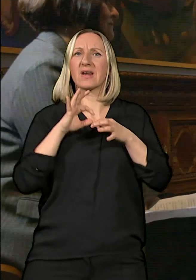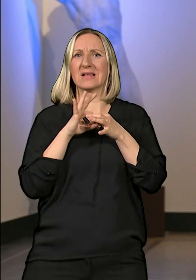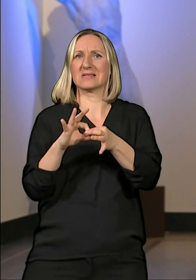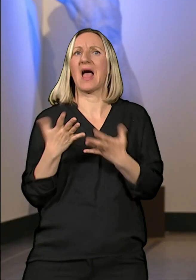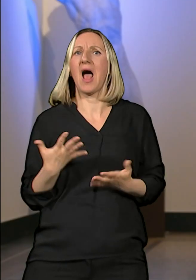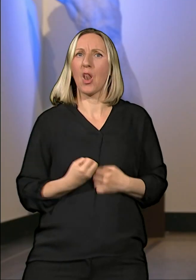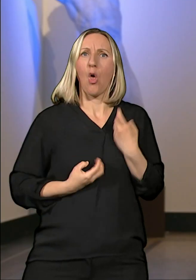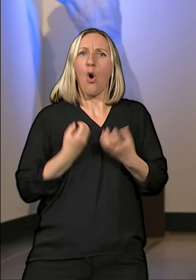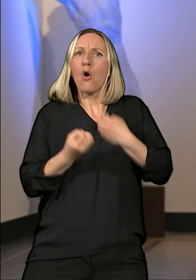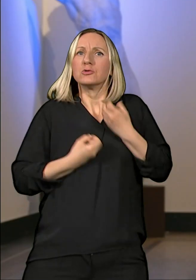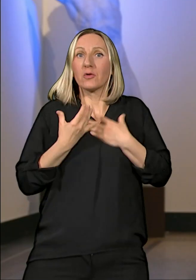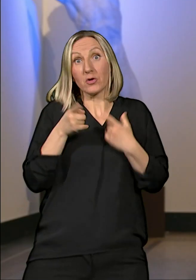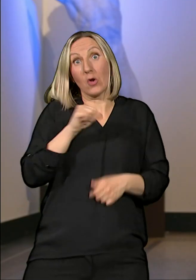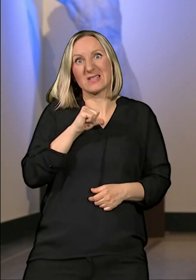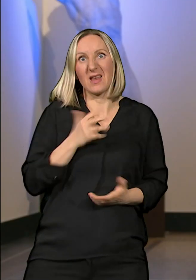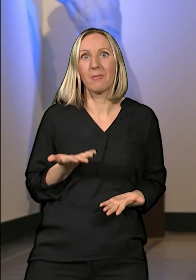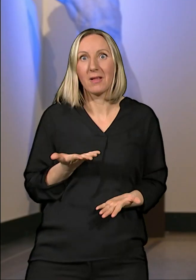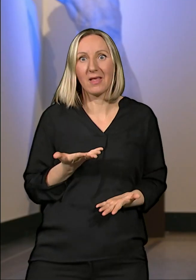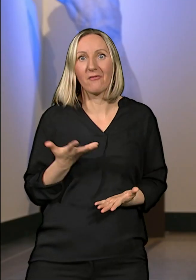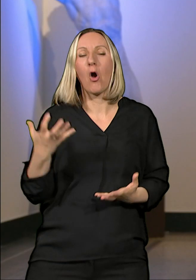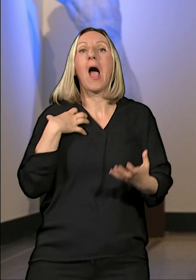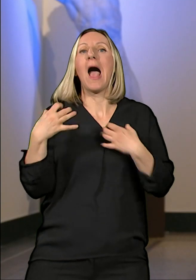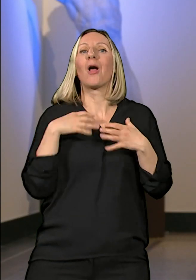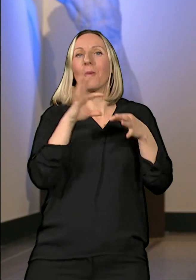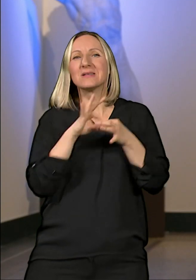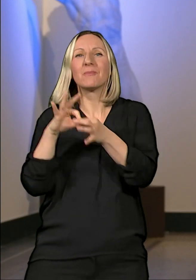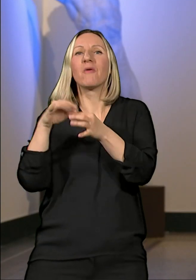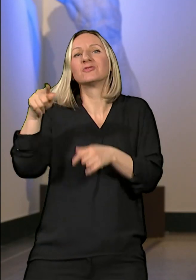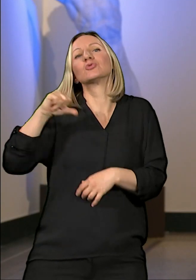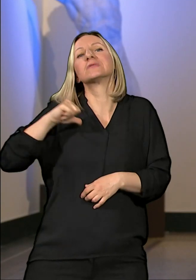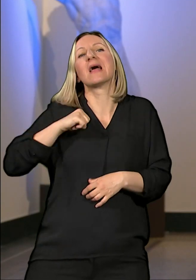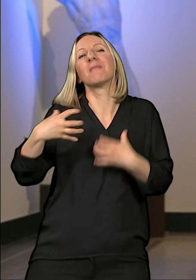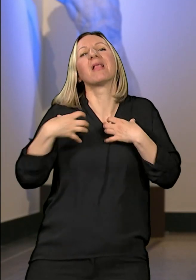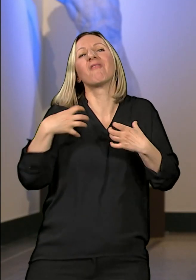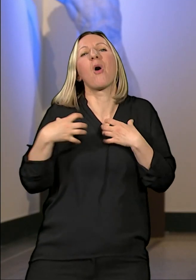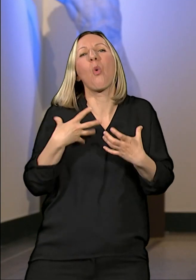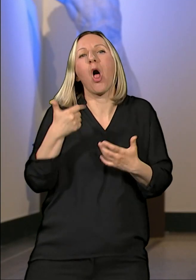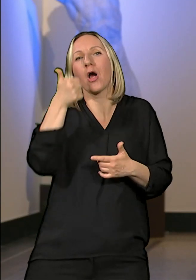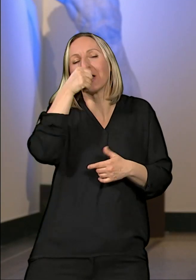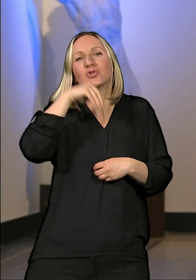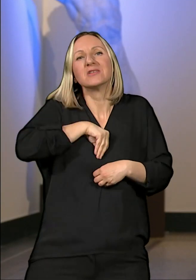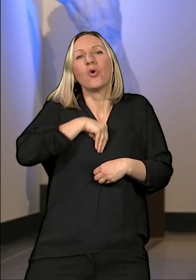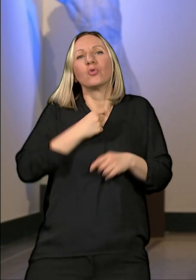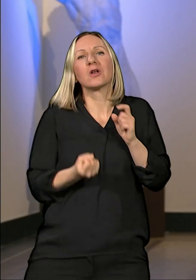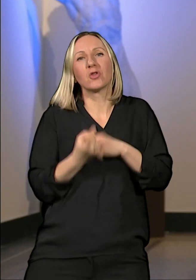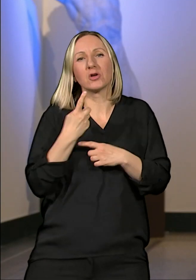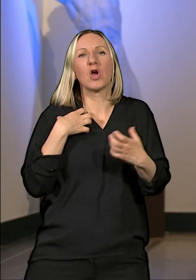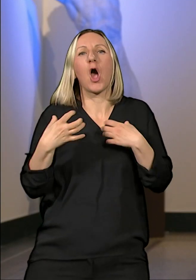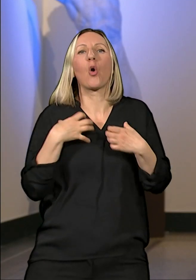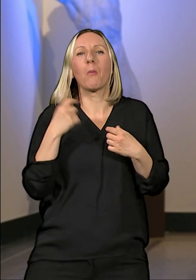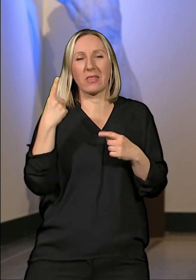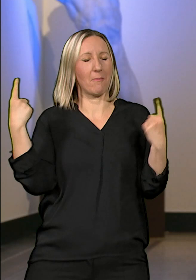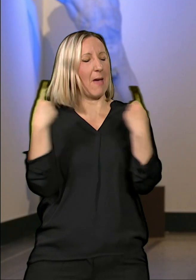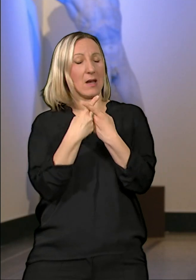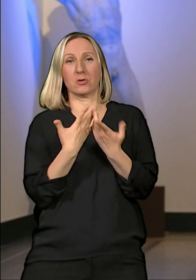to je zanimljivo. I to je ono sa čime se glumac povezuje i to su zanimljive uloge. I faktički gluma je paradoksalan jedan proces